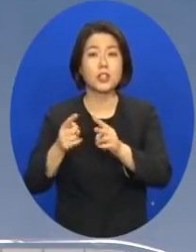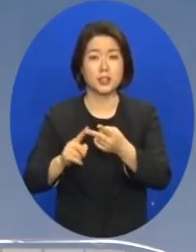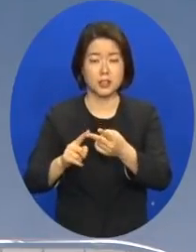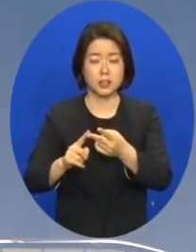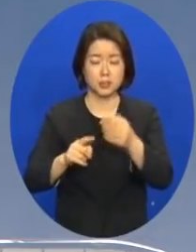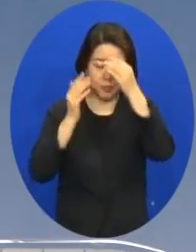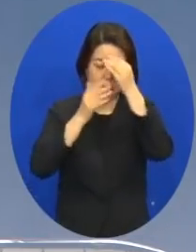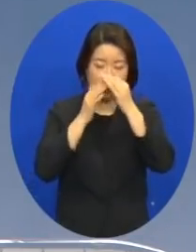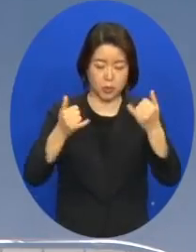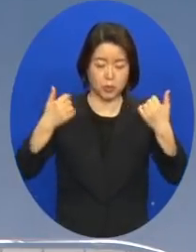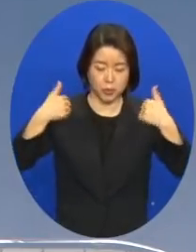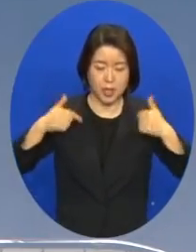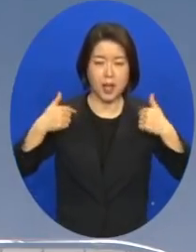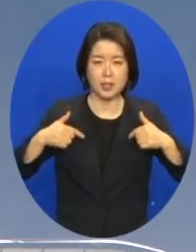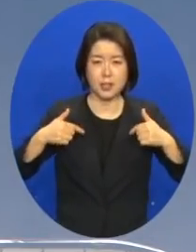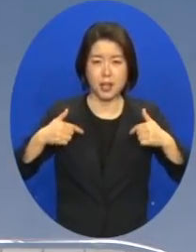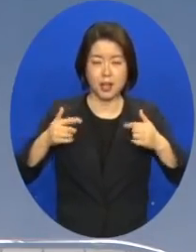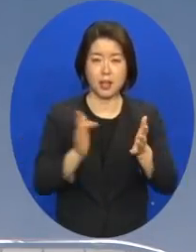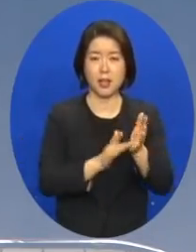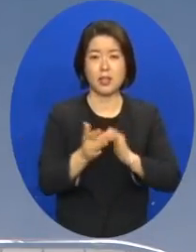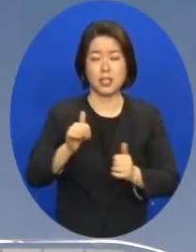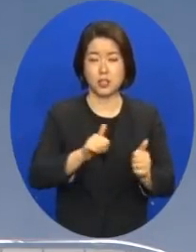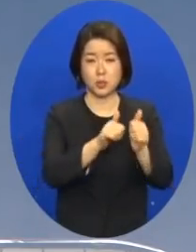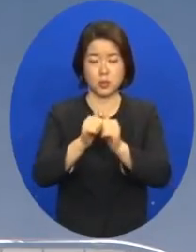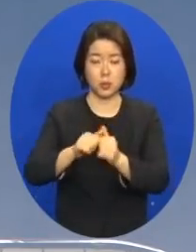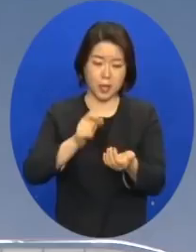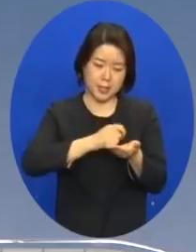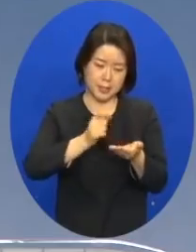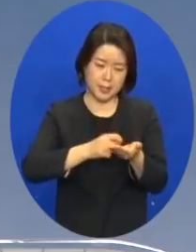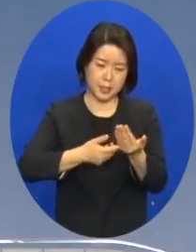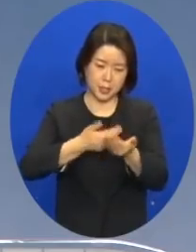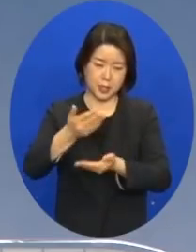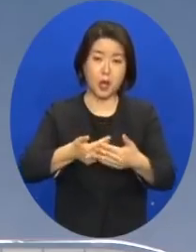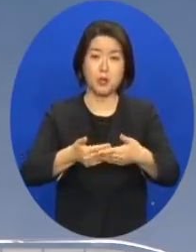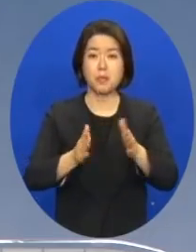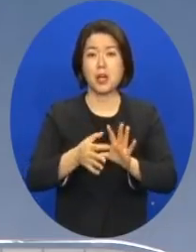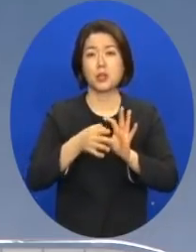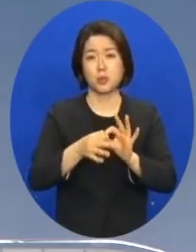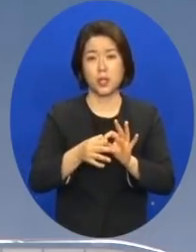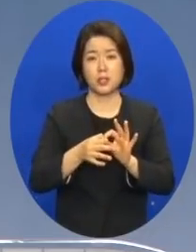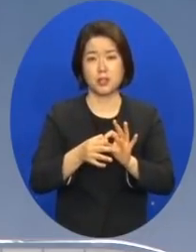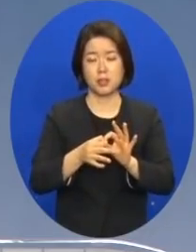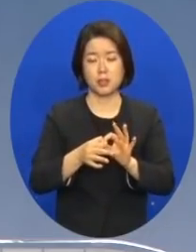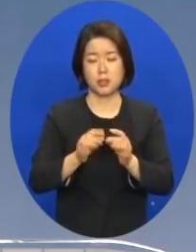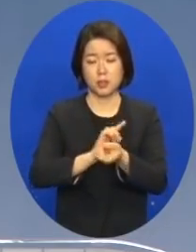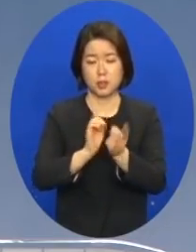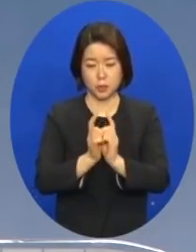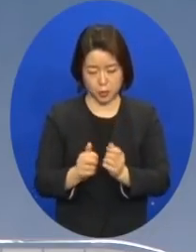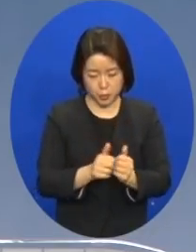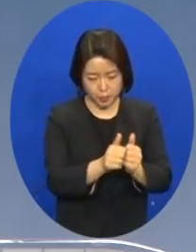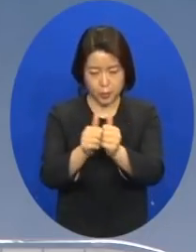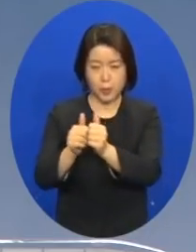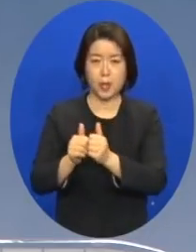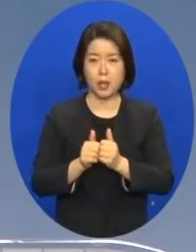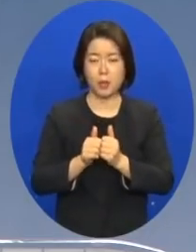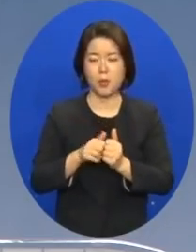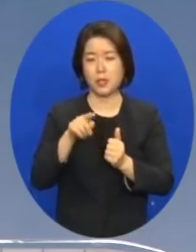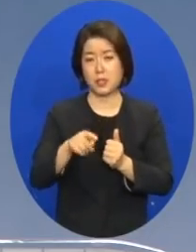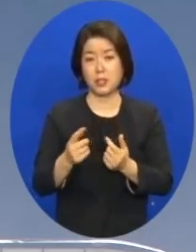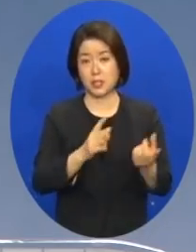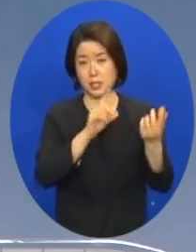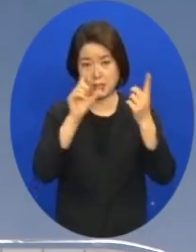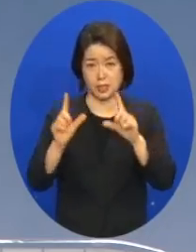항상 예수 동행 일기 나눔방을 통해서 서로 동행하고 그렇게